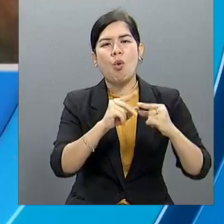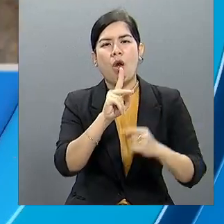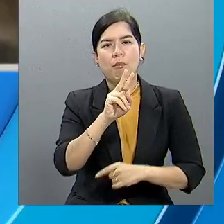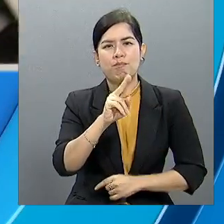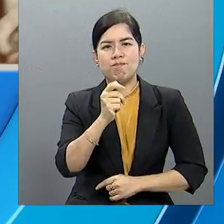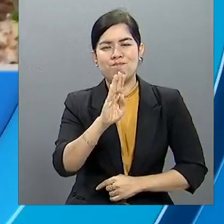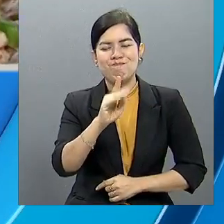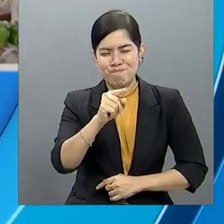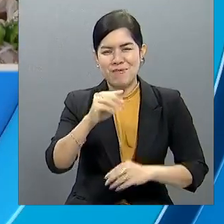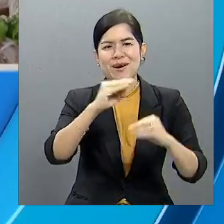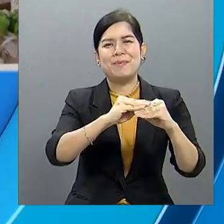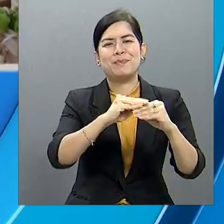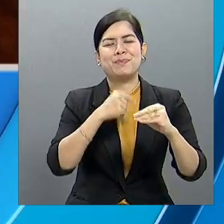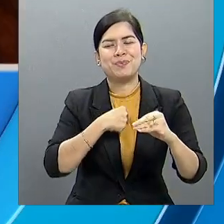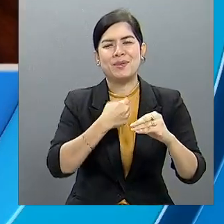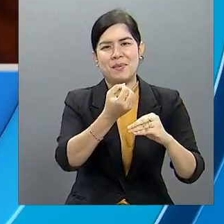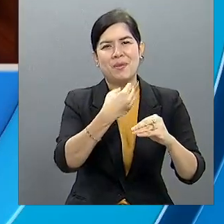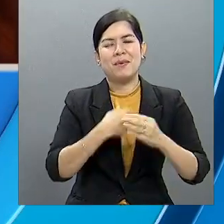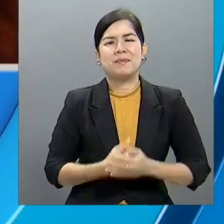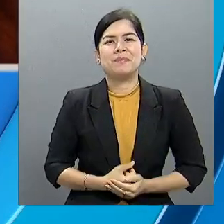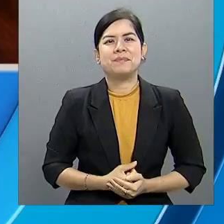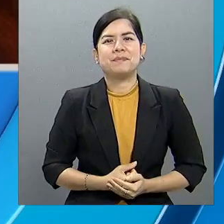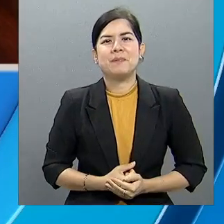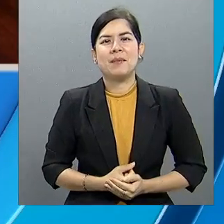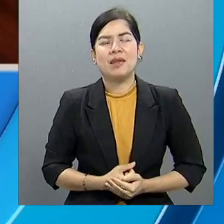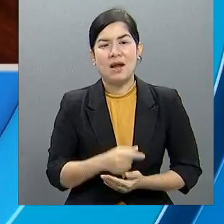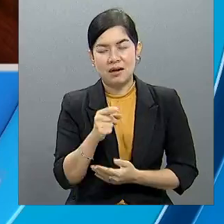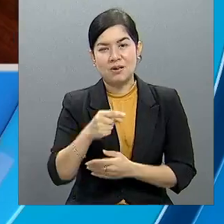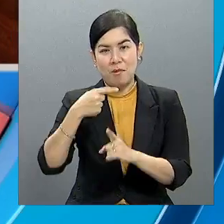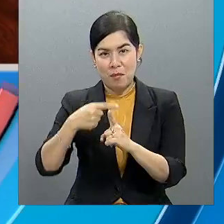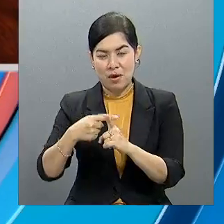กร คุณโโชาแล้วกินกว่าhiเตยวกันแล้ว